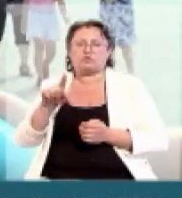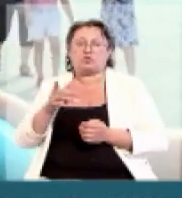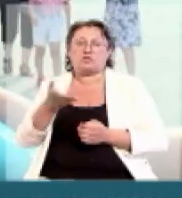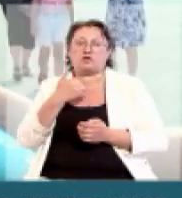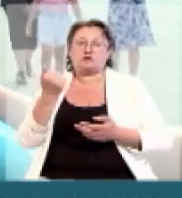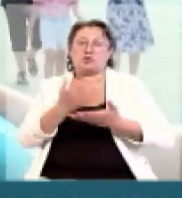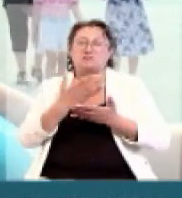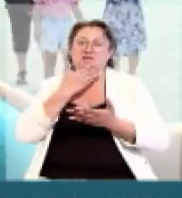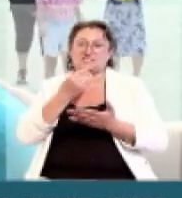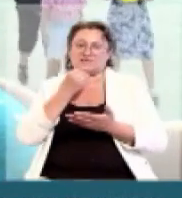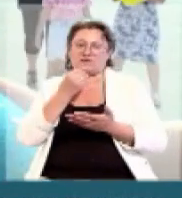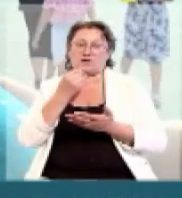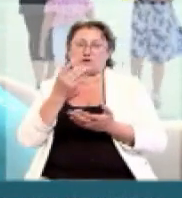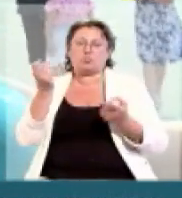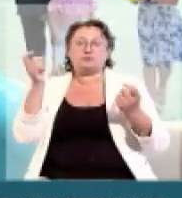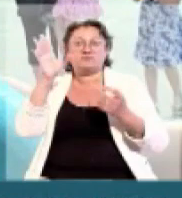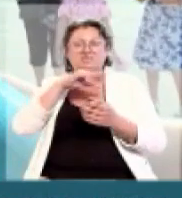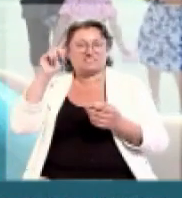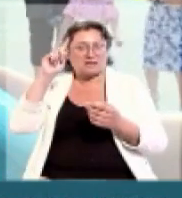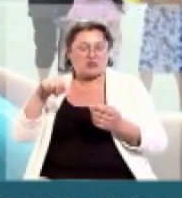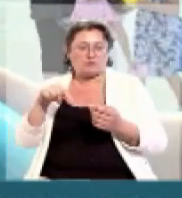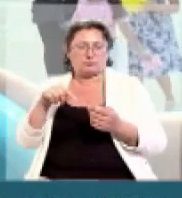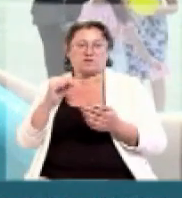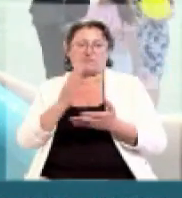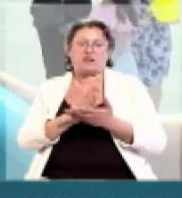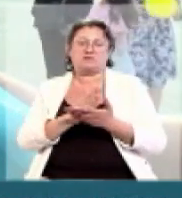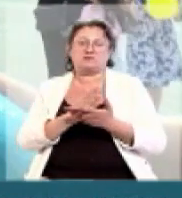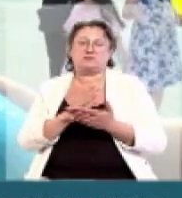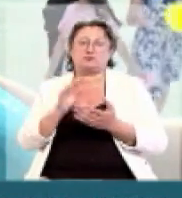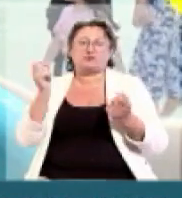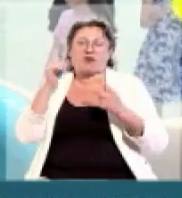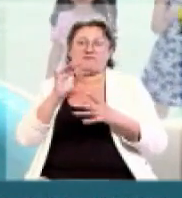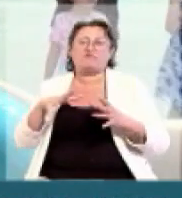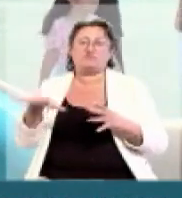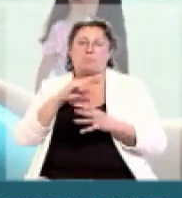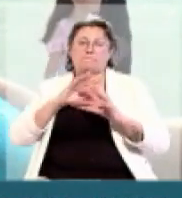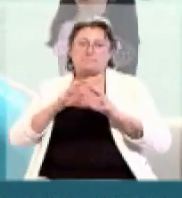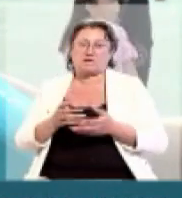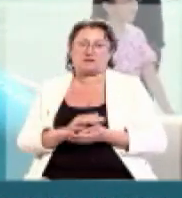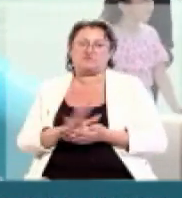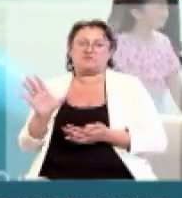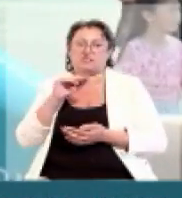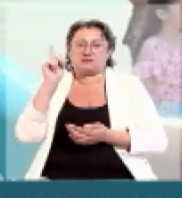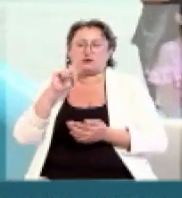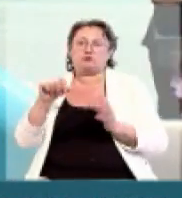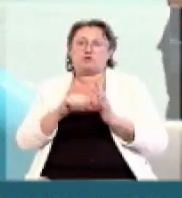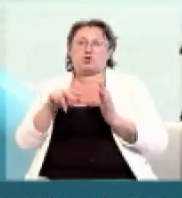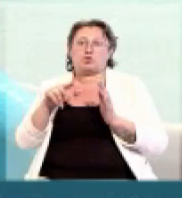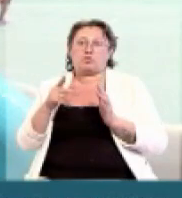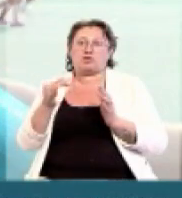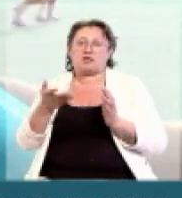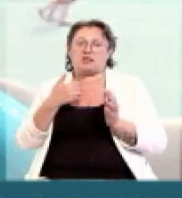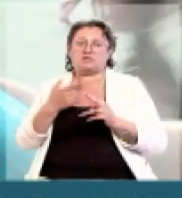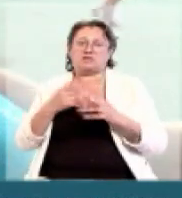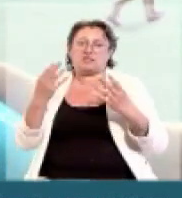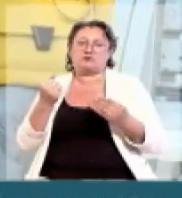наша столица красива, узнаваема, является узнаваемым во всем мире. Все знают, что 6 июля для нас